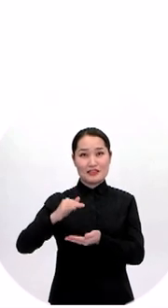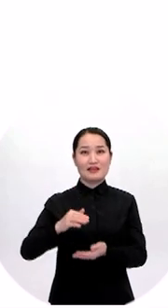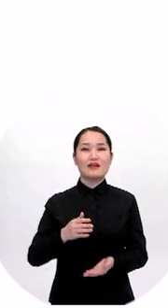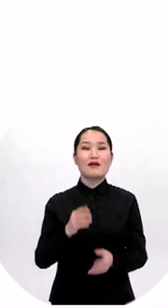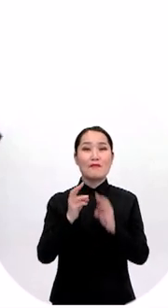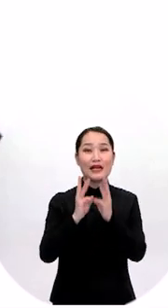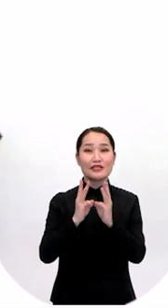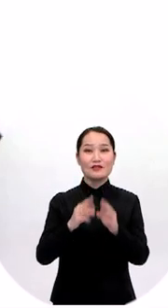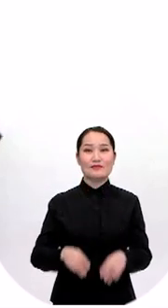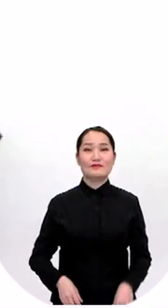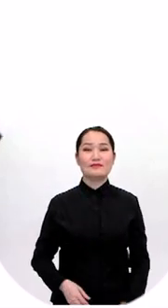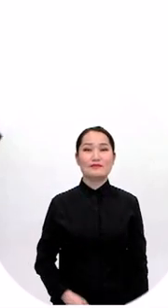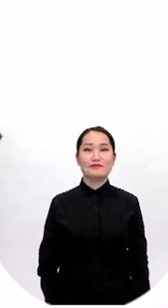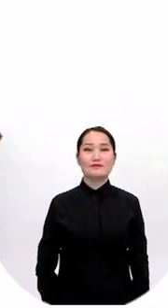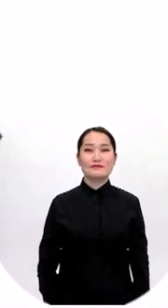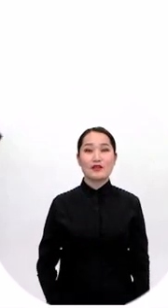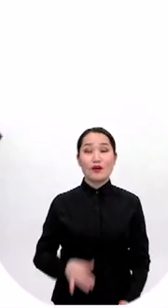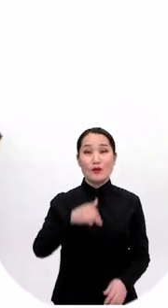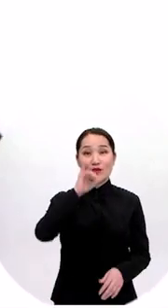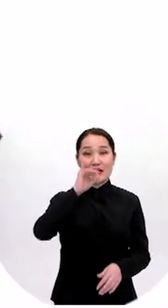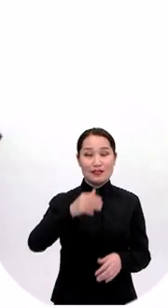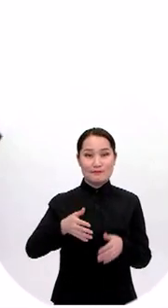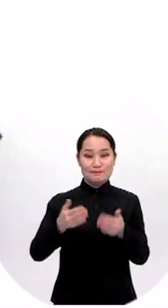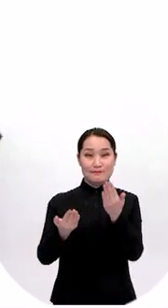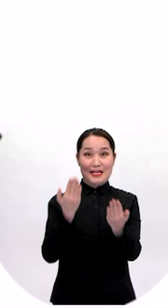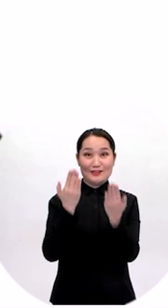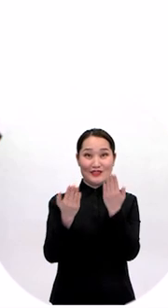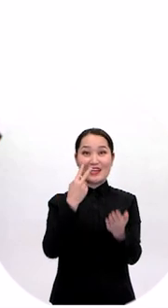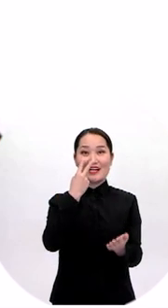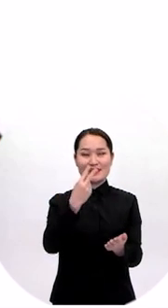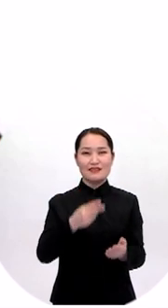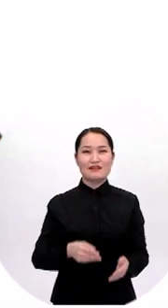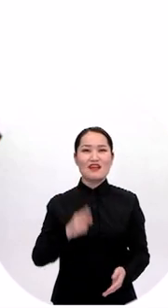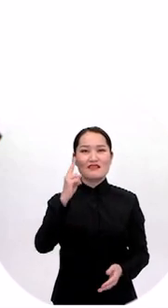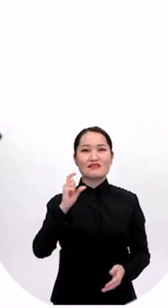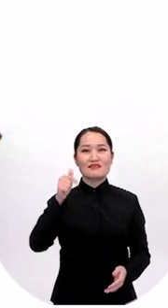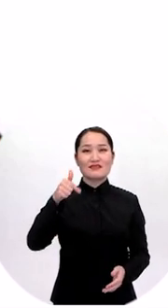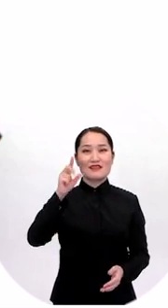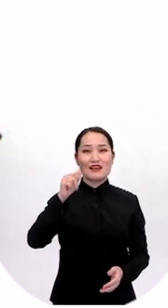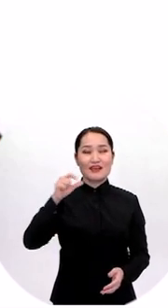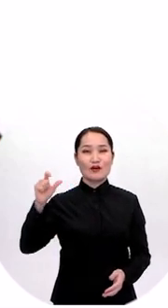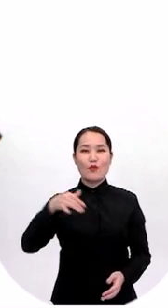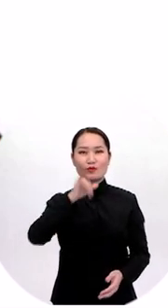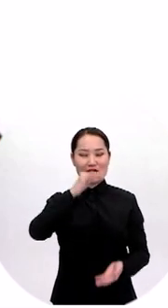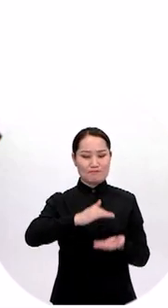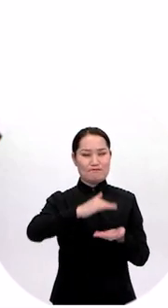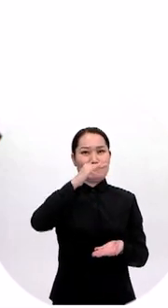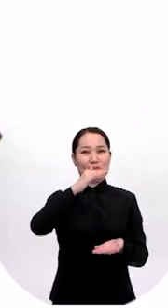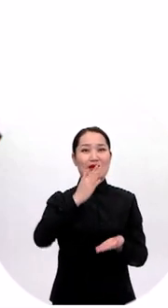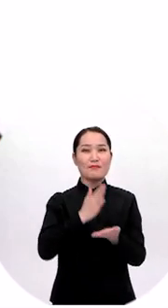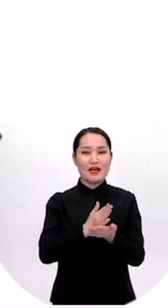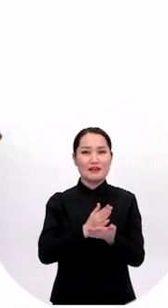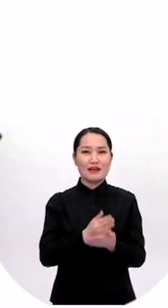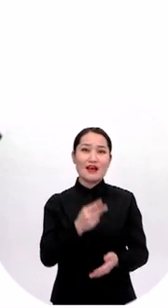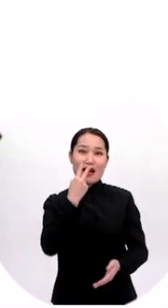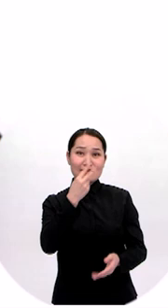байна? Тэд ундаагаа зэрэгцүүлэн тавилаа. Цэцгээгийн ундаа их харагдаж байна шүү. Харагдаж байгаа шигээ